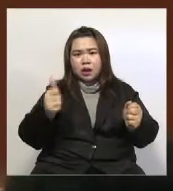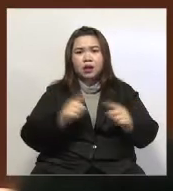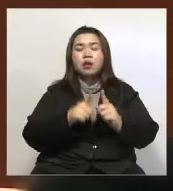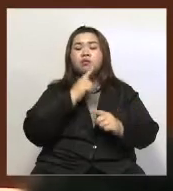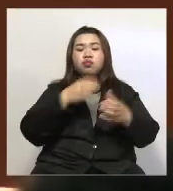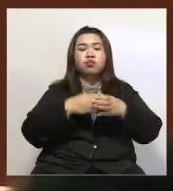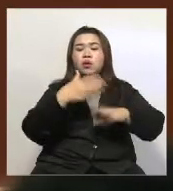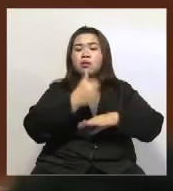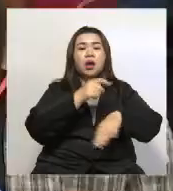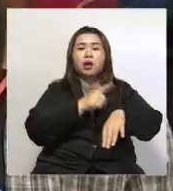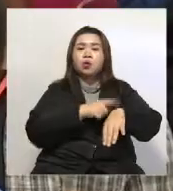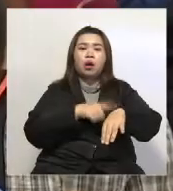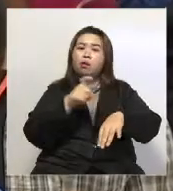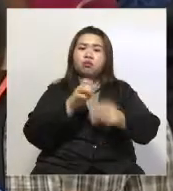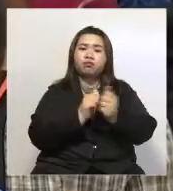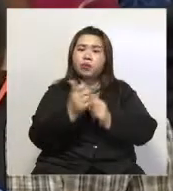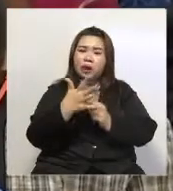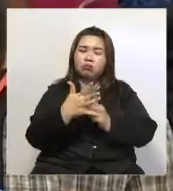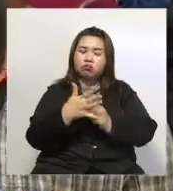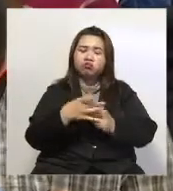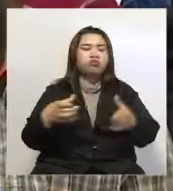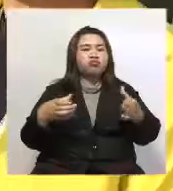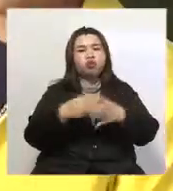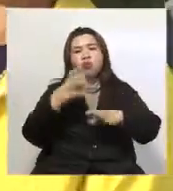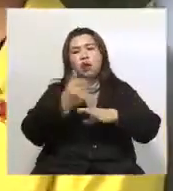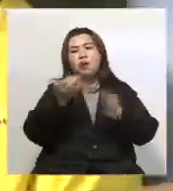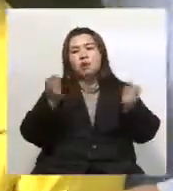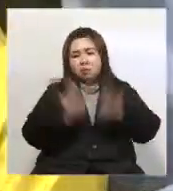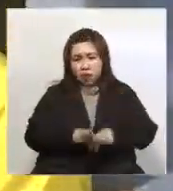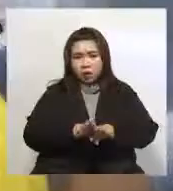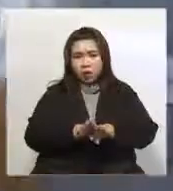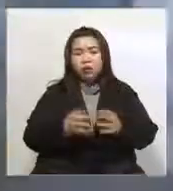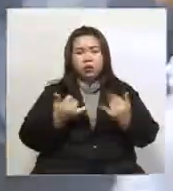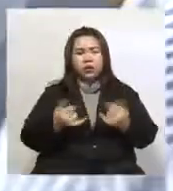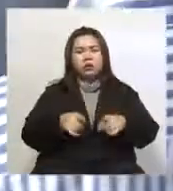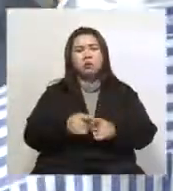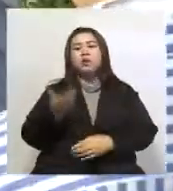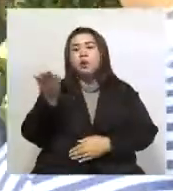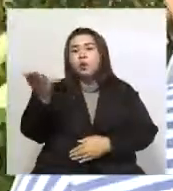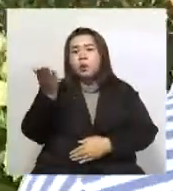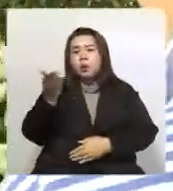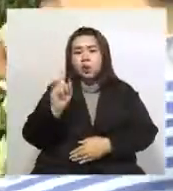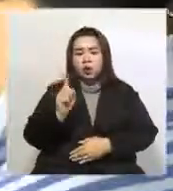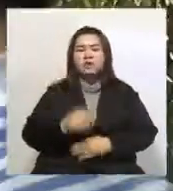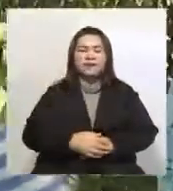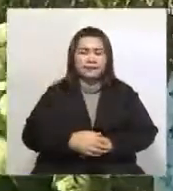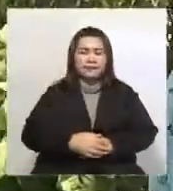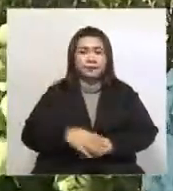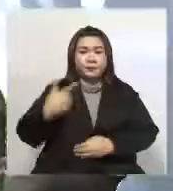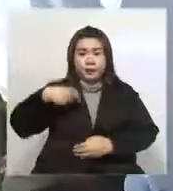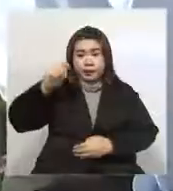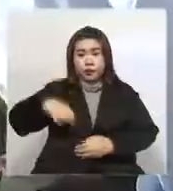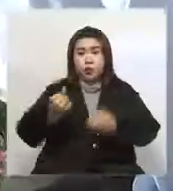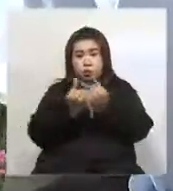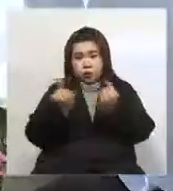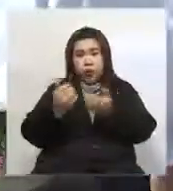ทันก็สิ้นสภาพความเป็นพรรคการเมืองทันทีประเด็นที่นำมาสู่การร้องผู้ตรวจการแผ่นดินให้ส่งความเห็นให้ศาลรัฐธรรม